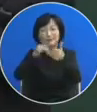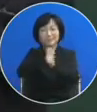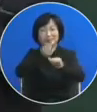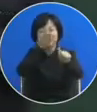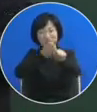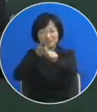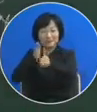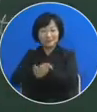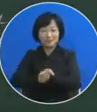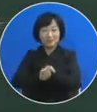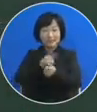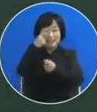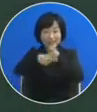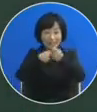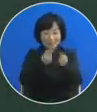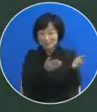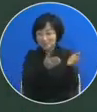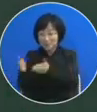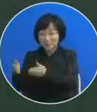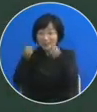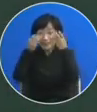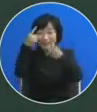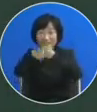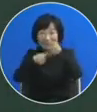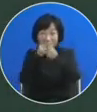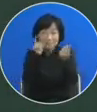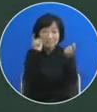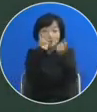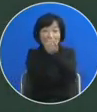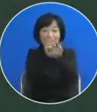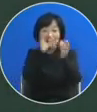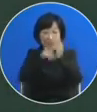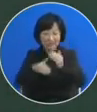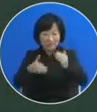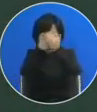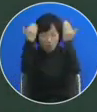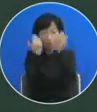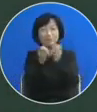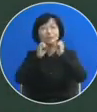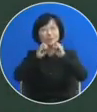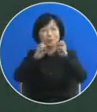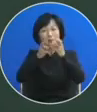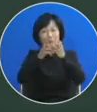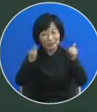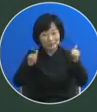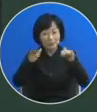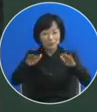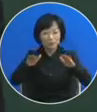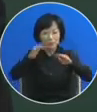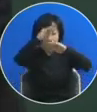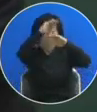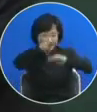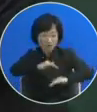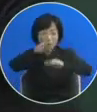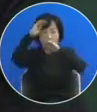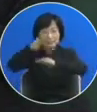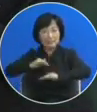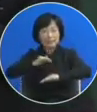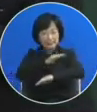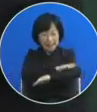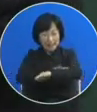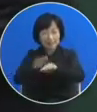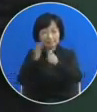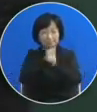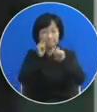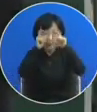today. 한 해를 보내고 새해를 맞이하는데 모든 전도자 이거 붙잡으세요. As one year is passing and a new year is coming, all you evangelists grab hold